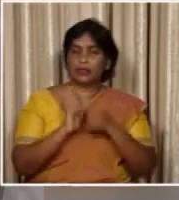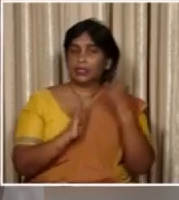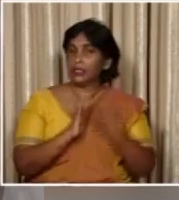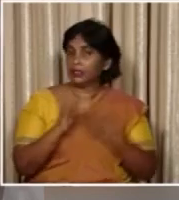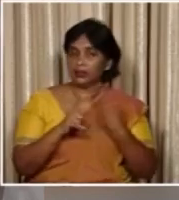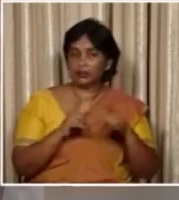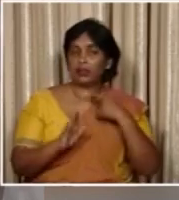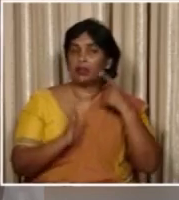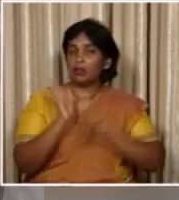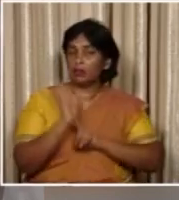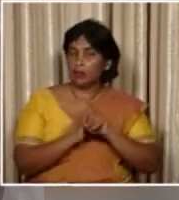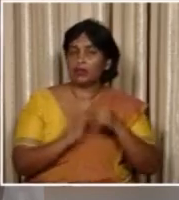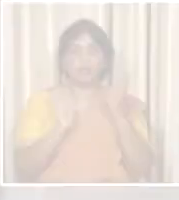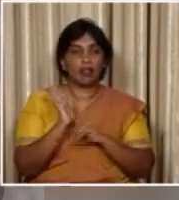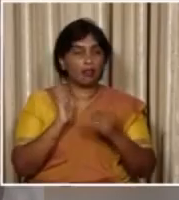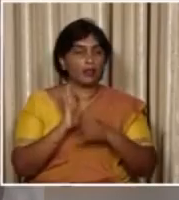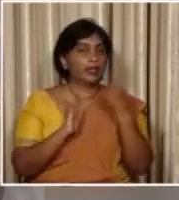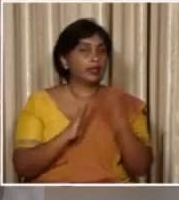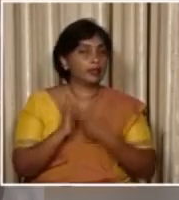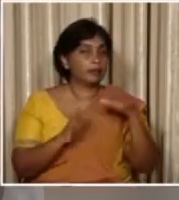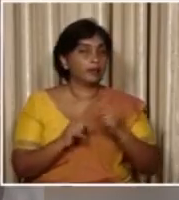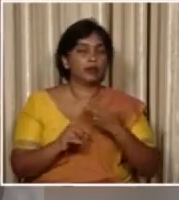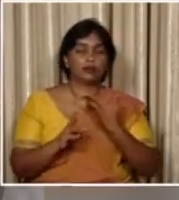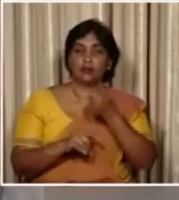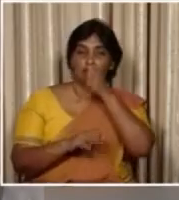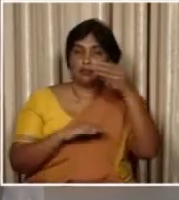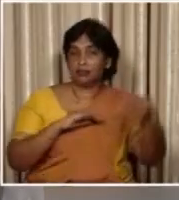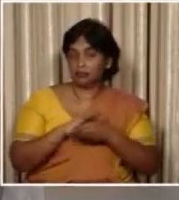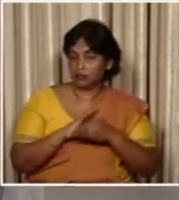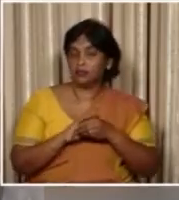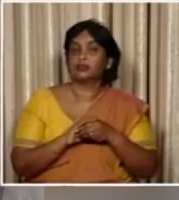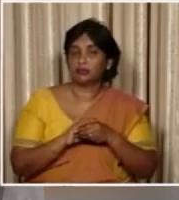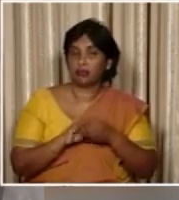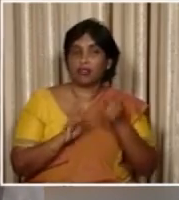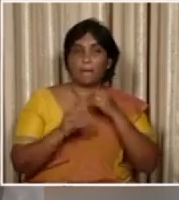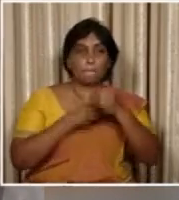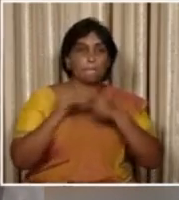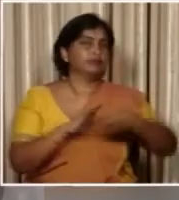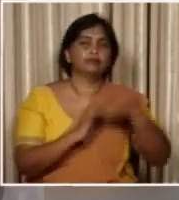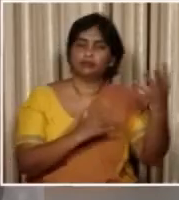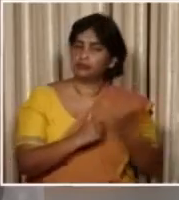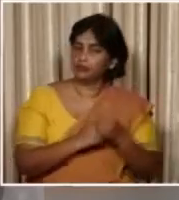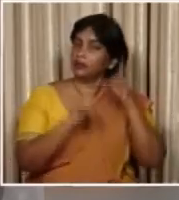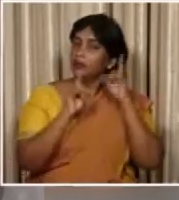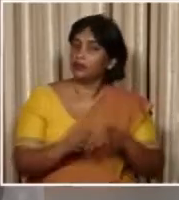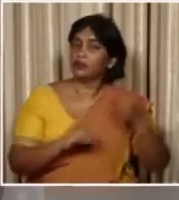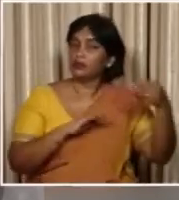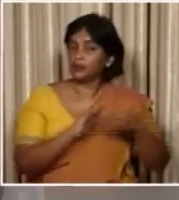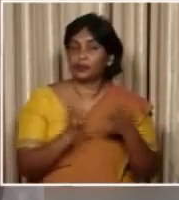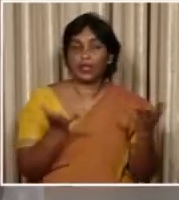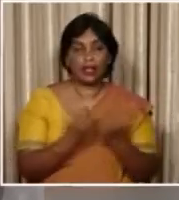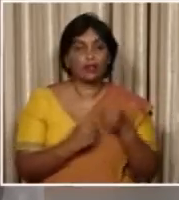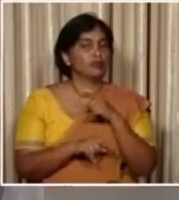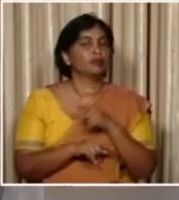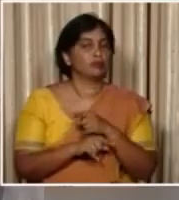මේ පැරණි කම්කරු නීති පාවිච්චි කරලා කප්පන් වසන්තලා ඉන්නවා. කප්පන් ගන්නවා කම්පැනියෙන් කම්පැනියට ගිහිල්ලා. ඒ කප්පන් එකතු කරපුවා තමයි